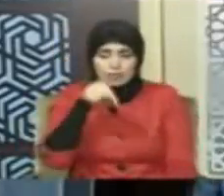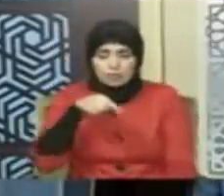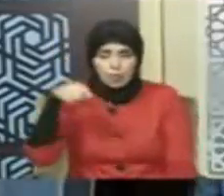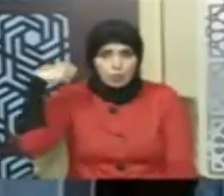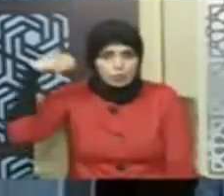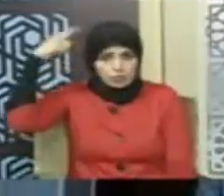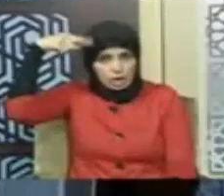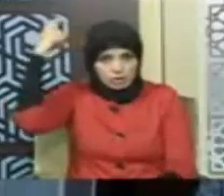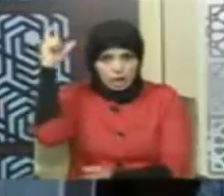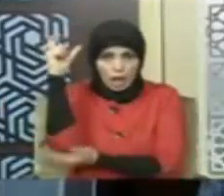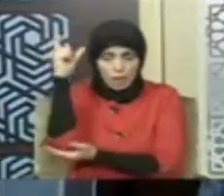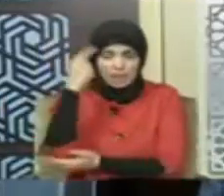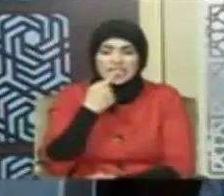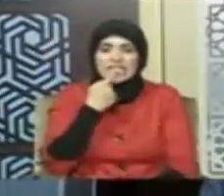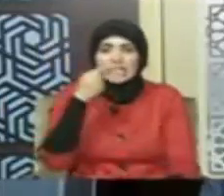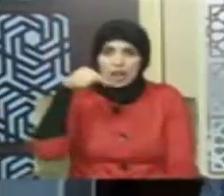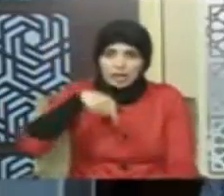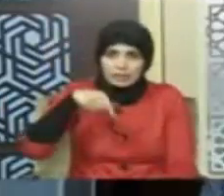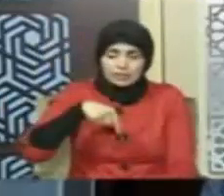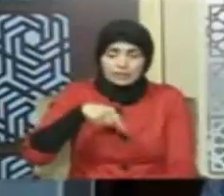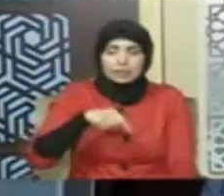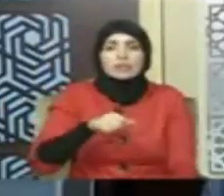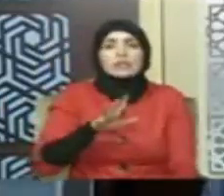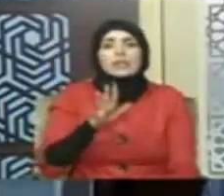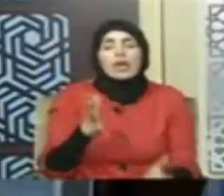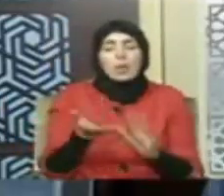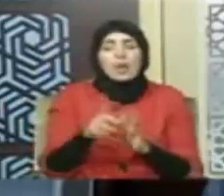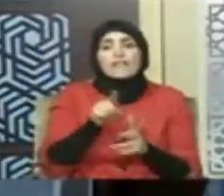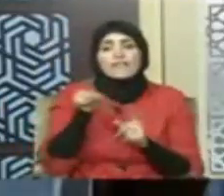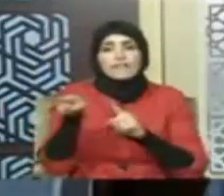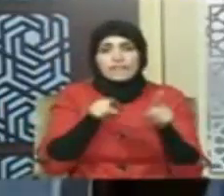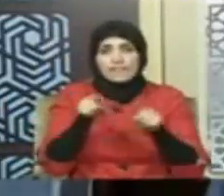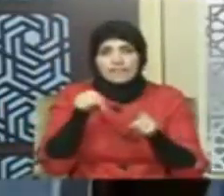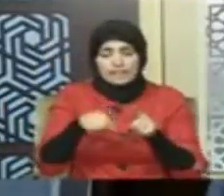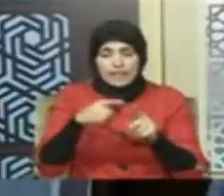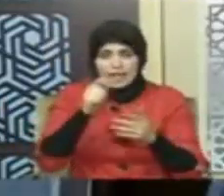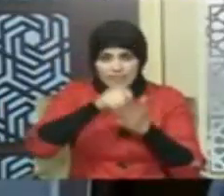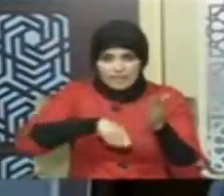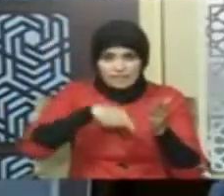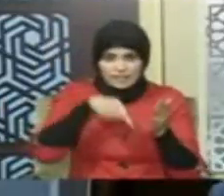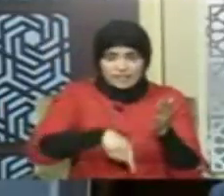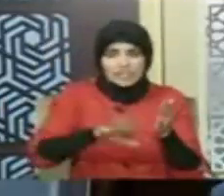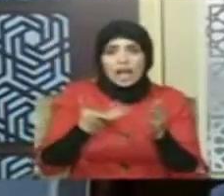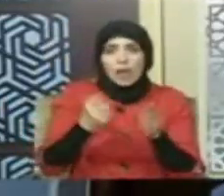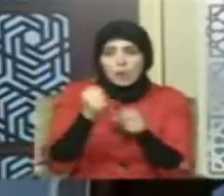الوزارة هذا العام، سواء فيما نفذ أو ما يجري العمل به